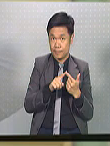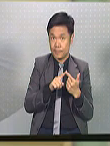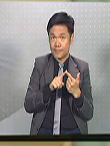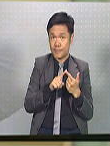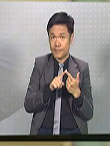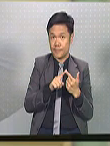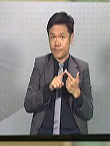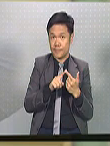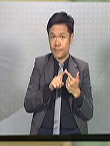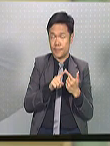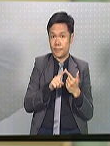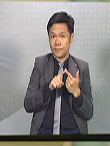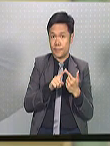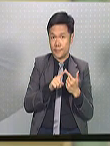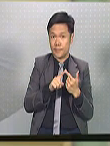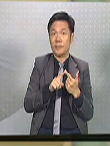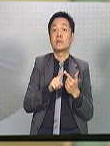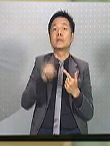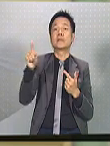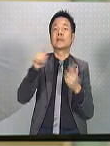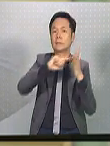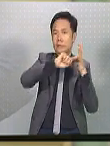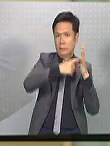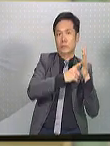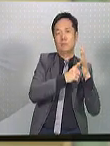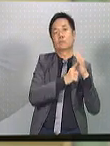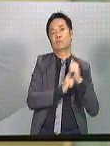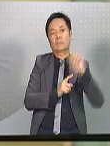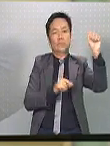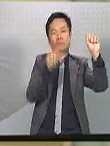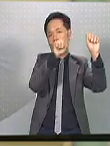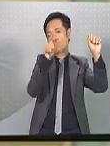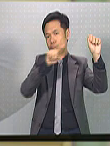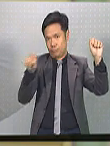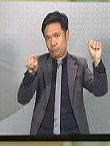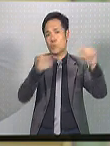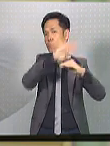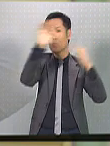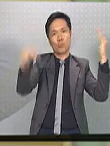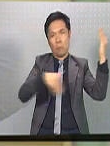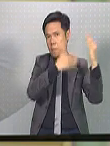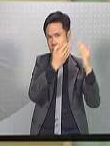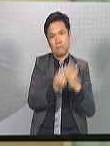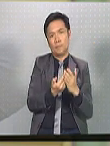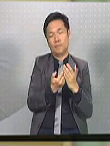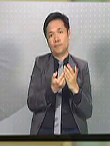tak diberi rantaian sudah pada permulaan rantaian kalau Mitra pertanian memastikan